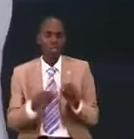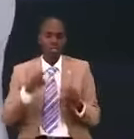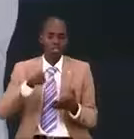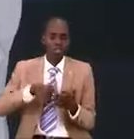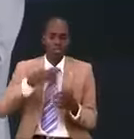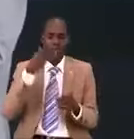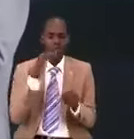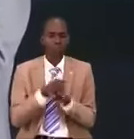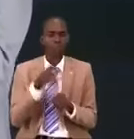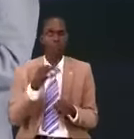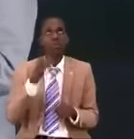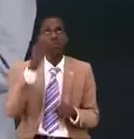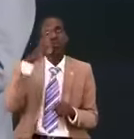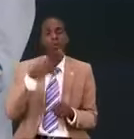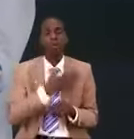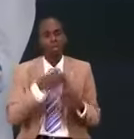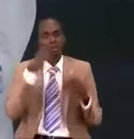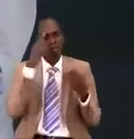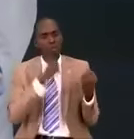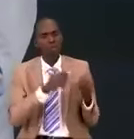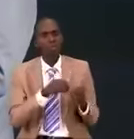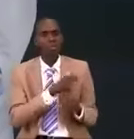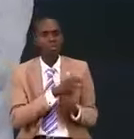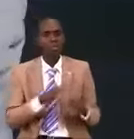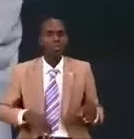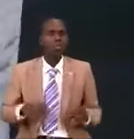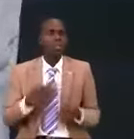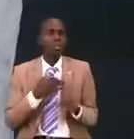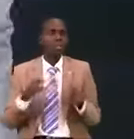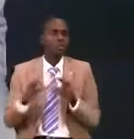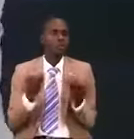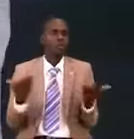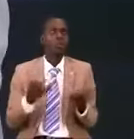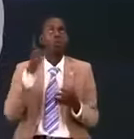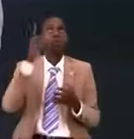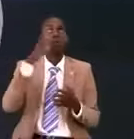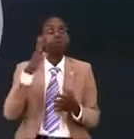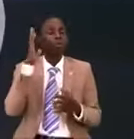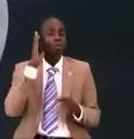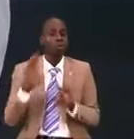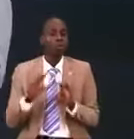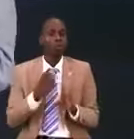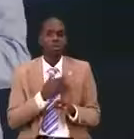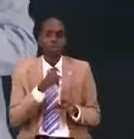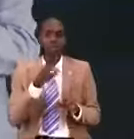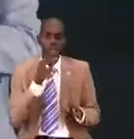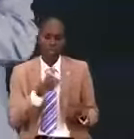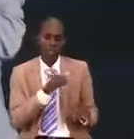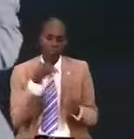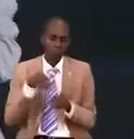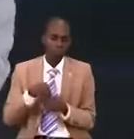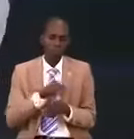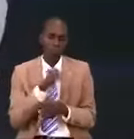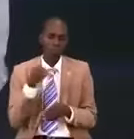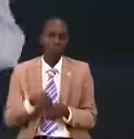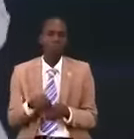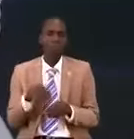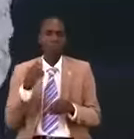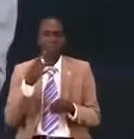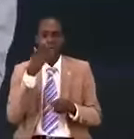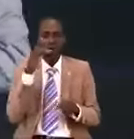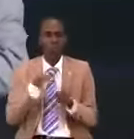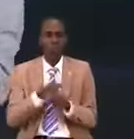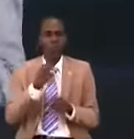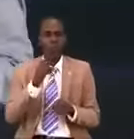fera es-tu en train d'emmagasiner ça de recevoir les pour les promesses de Dieu et tu tiens sur les promesses de Dieu